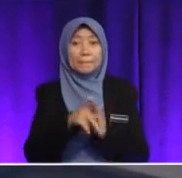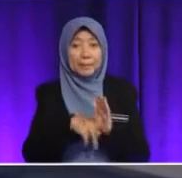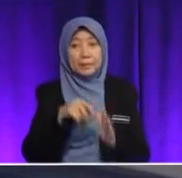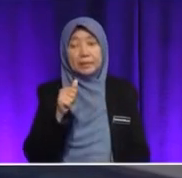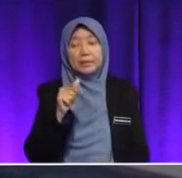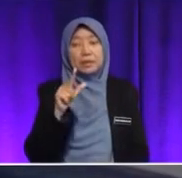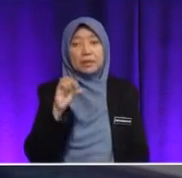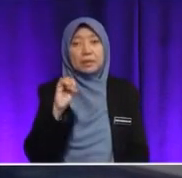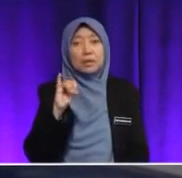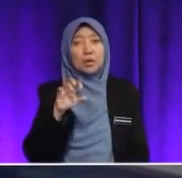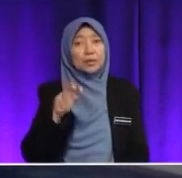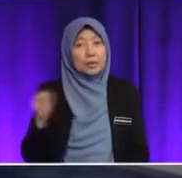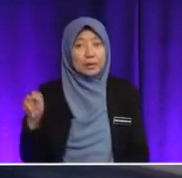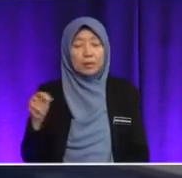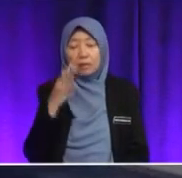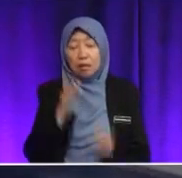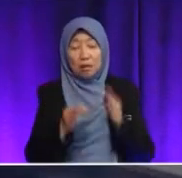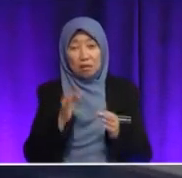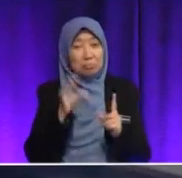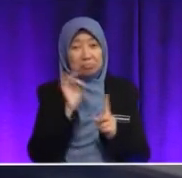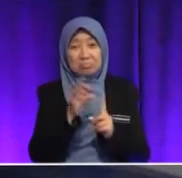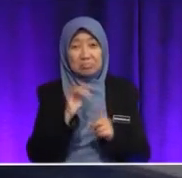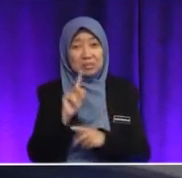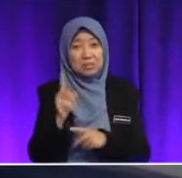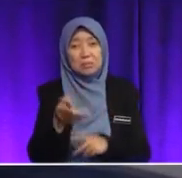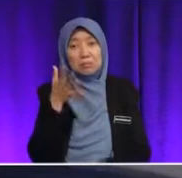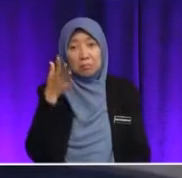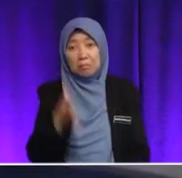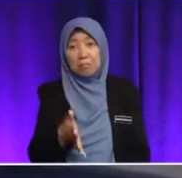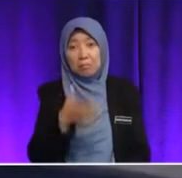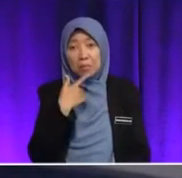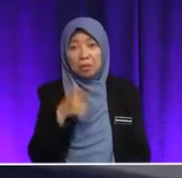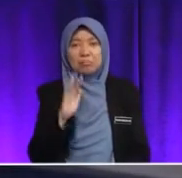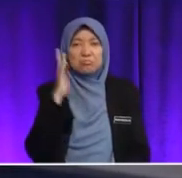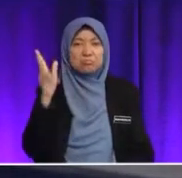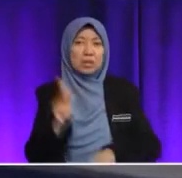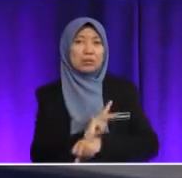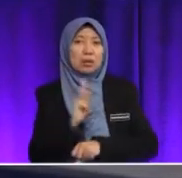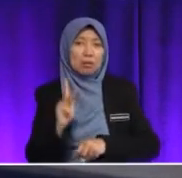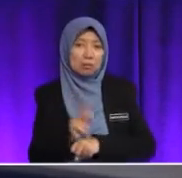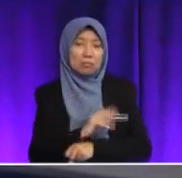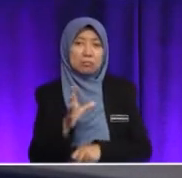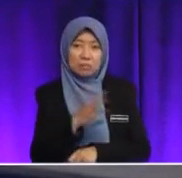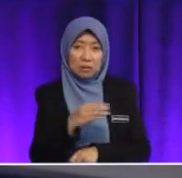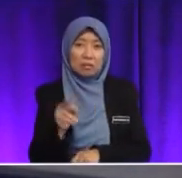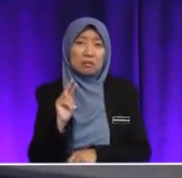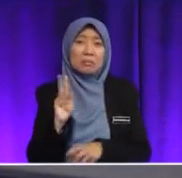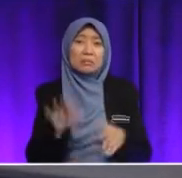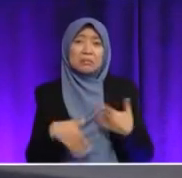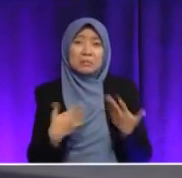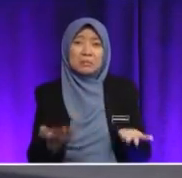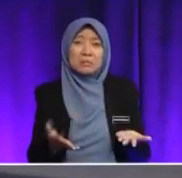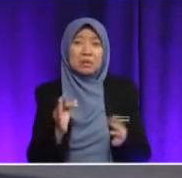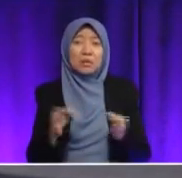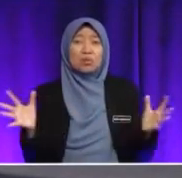kalau tak kalau debus hijau biakandengan lame dia akan karat dan karat nih nanti bayangkan kalau